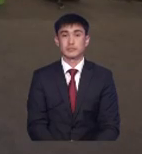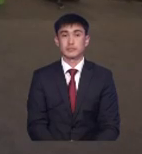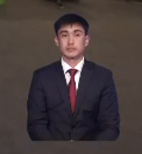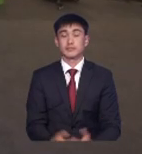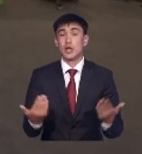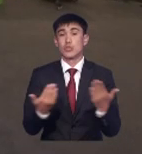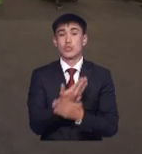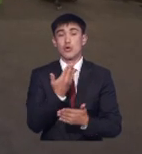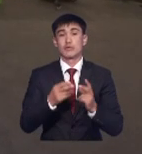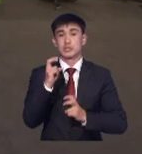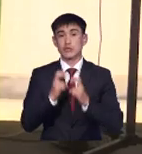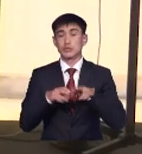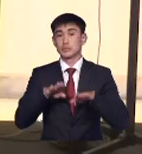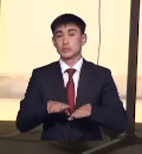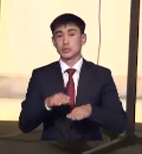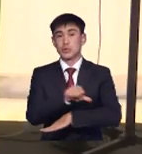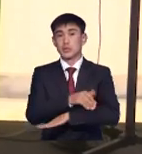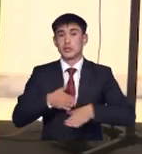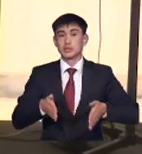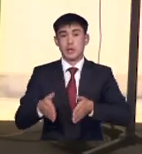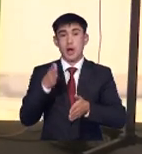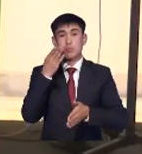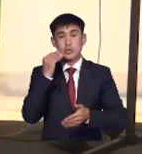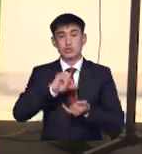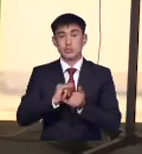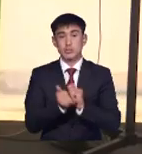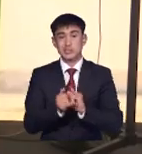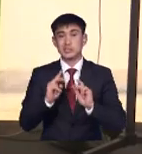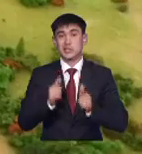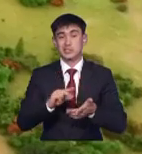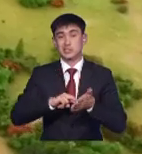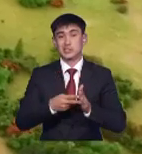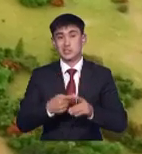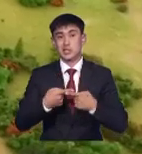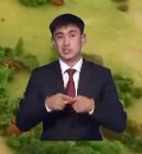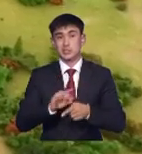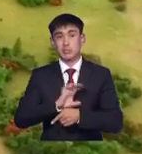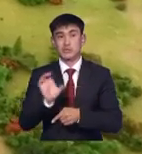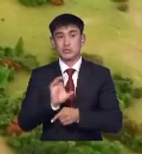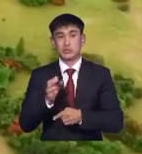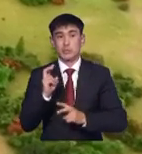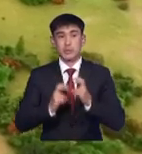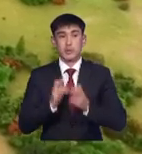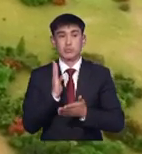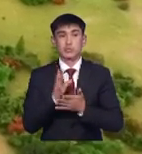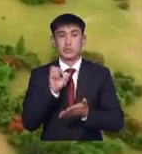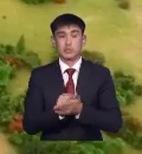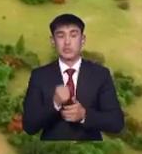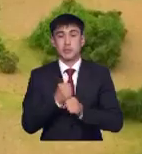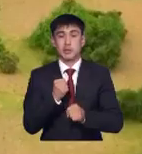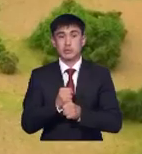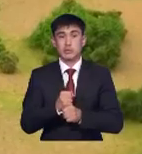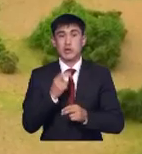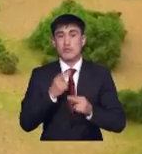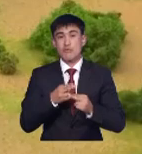современный инновационный завод расположится вдоль трассы Алмату и скимен Согласно технических характеристик производства предприятие будет заниматься переработкой